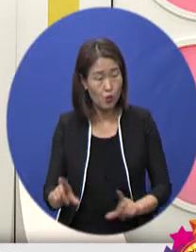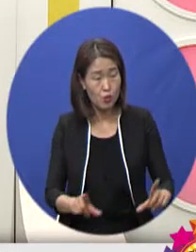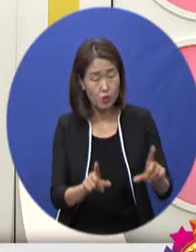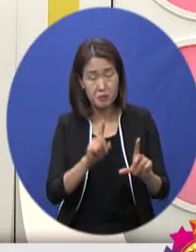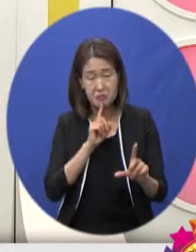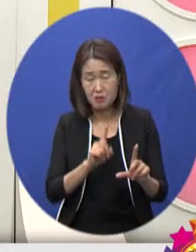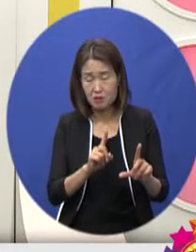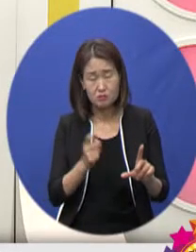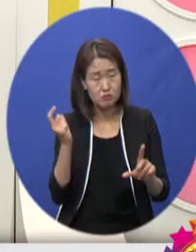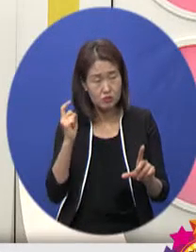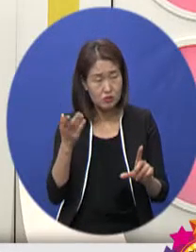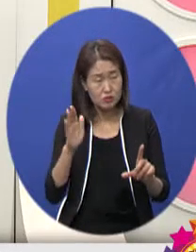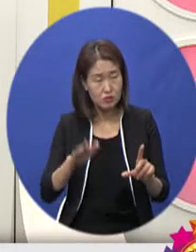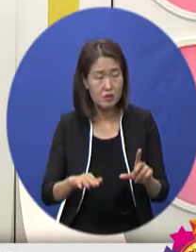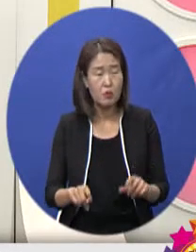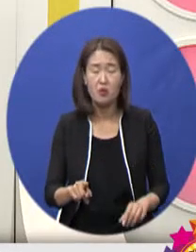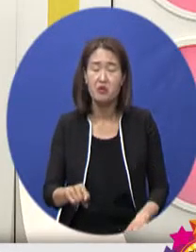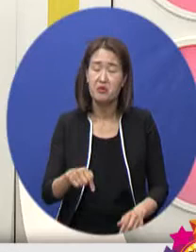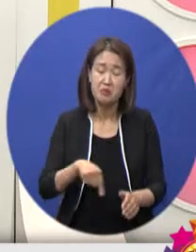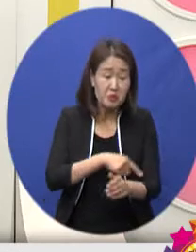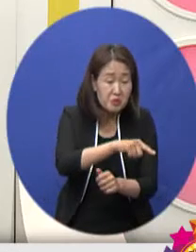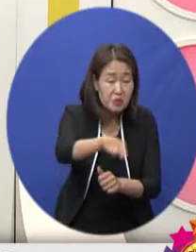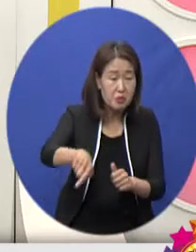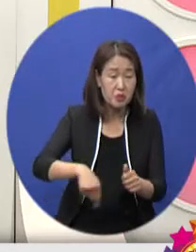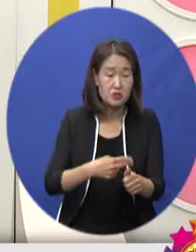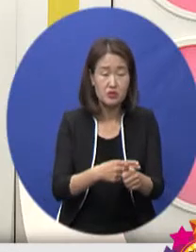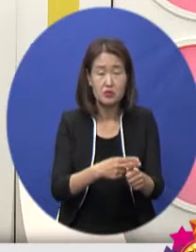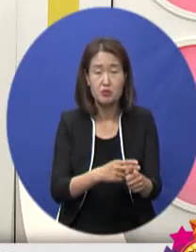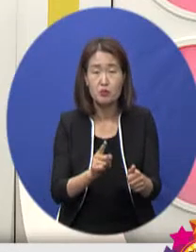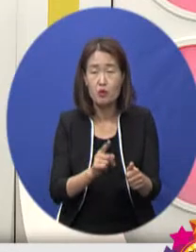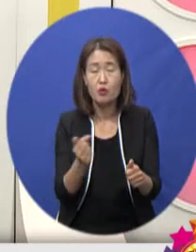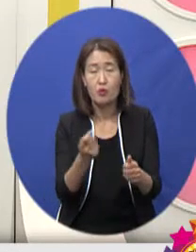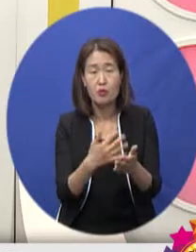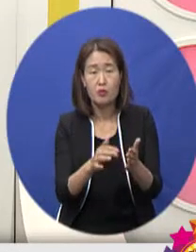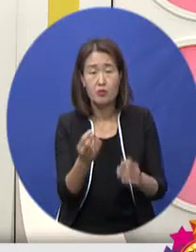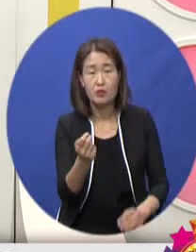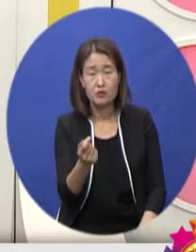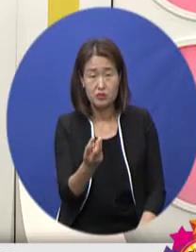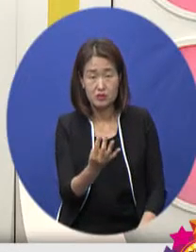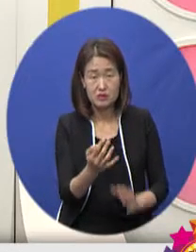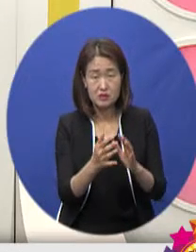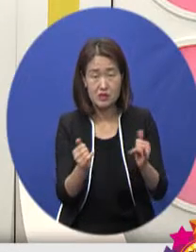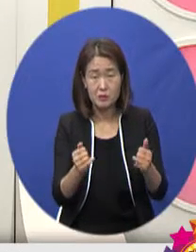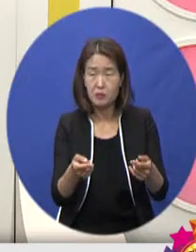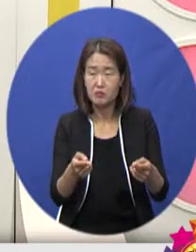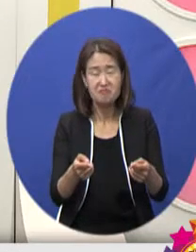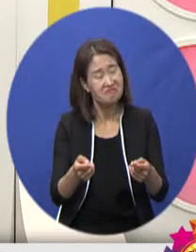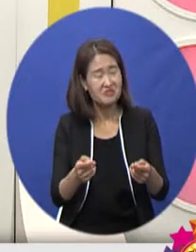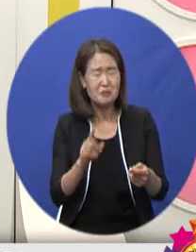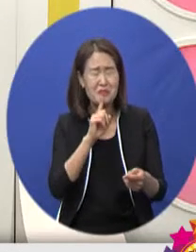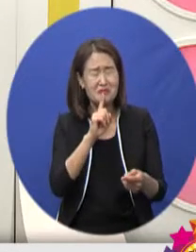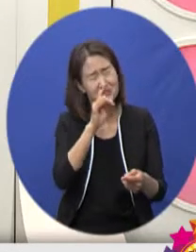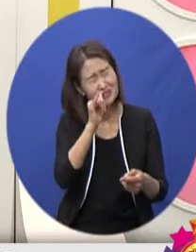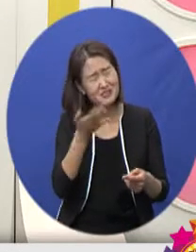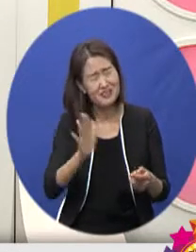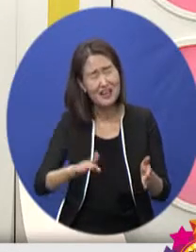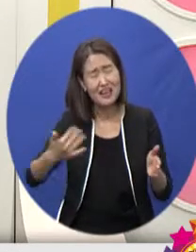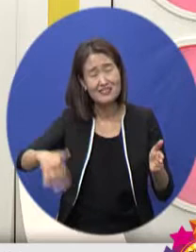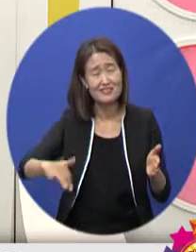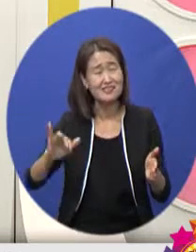거 봐도 몇 분 선생님들이 최열한 선생님이랑 몇 분이 여과 살겠다고 그런데 아직까지 기분이 좋습니다. 네,